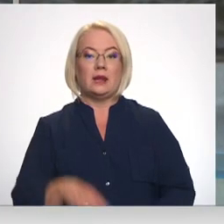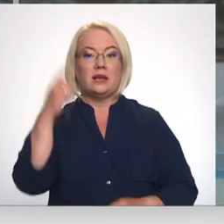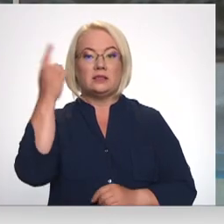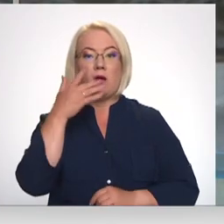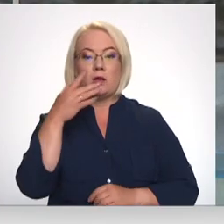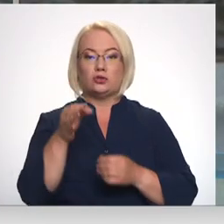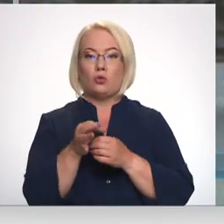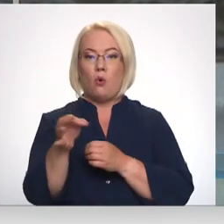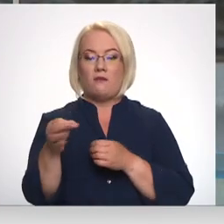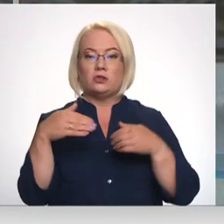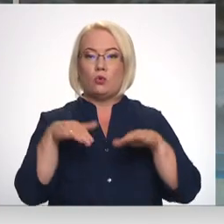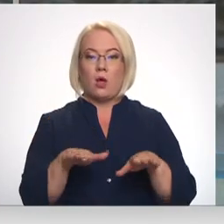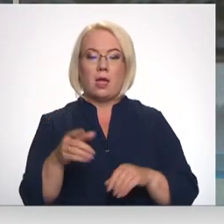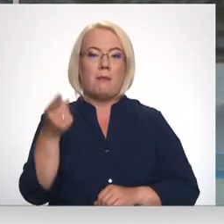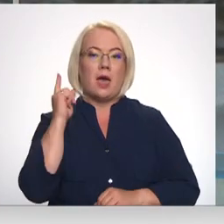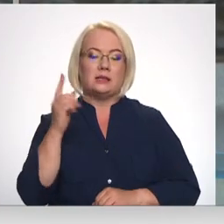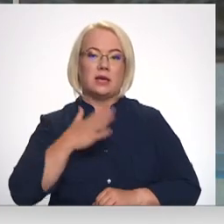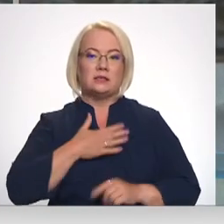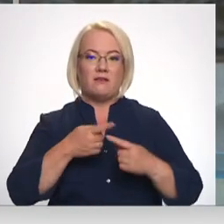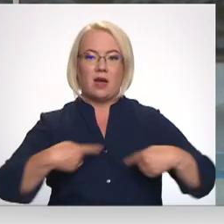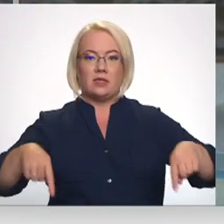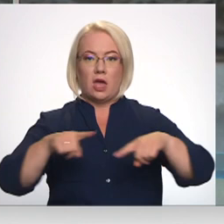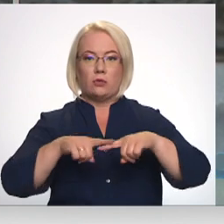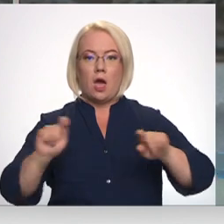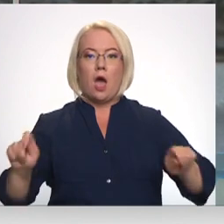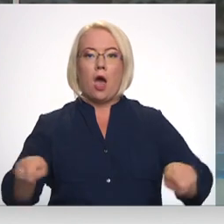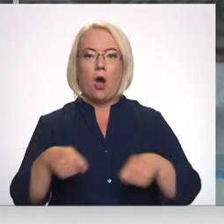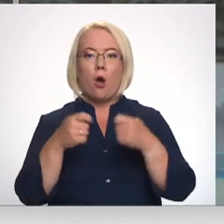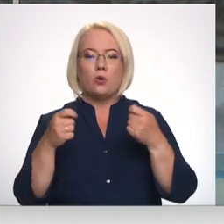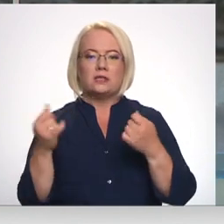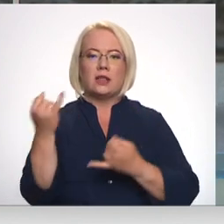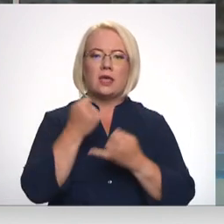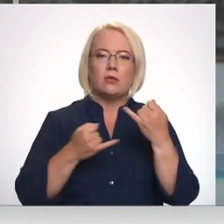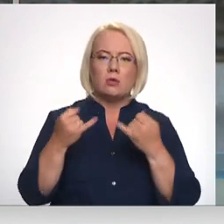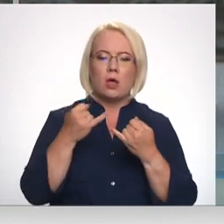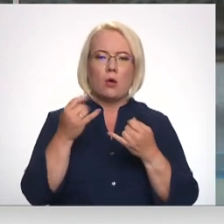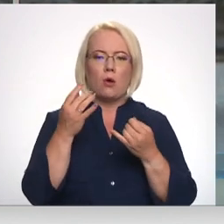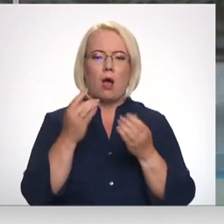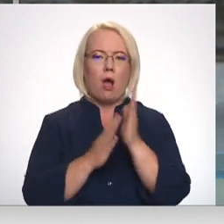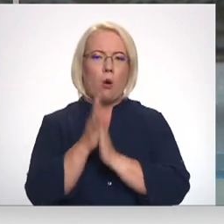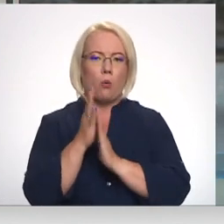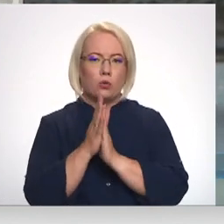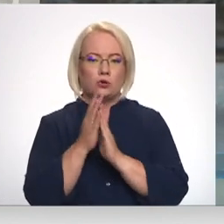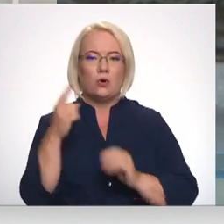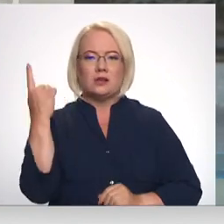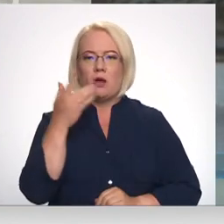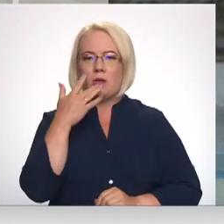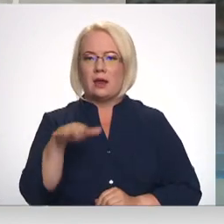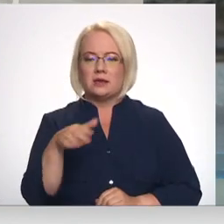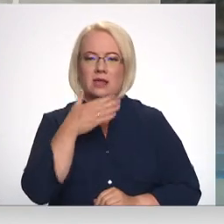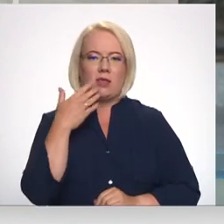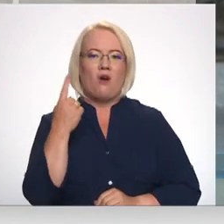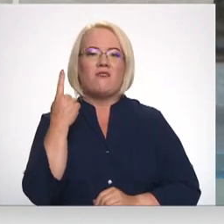Saulkrasta novads nolēmis aizliegt savā teritorijā audzēt ģenētiski modificētus kultūra augus. Un Saulkrasta nav vienīgā